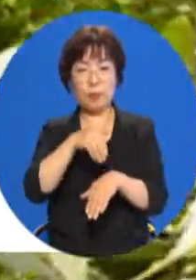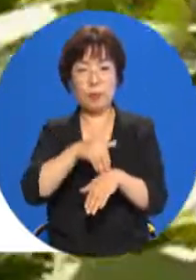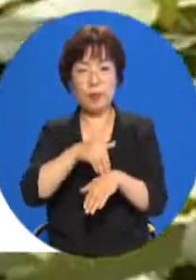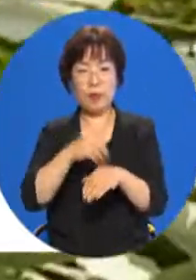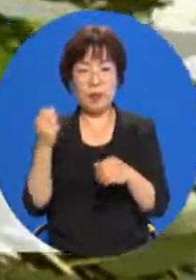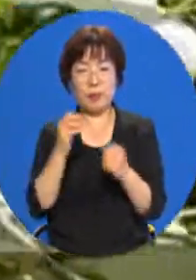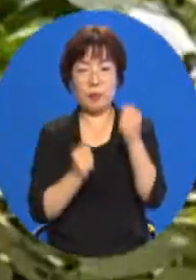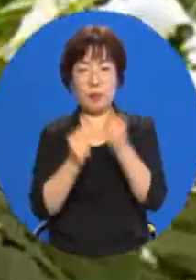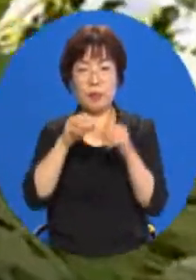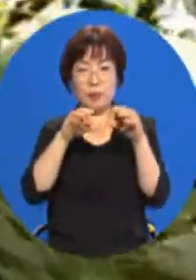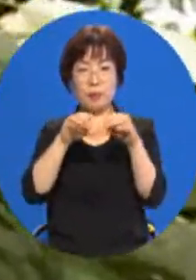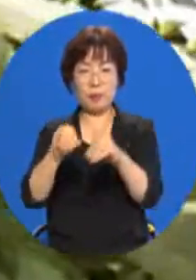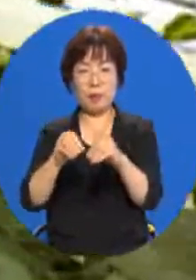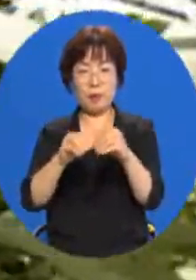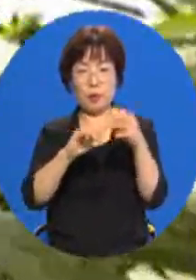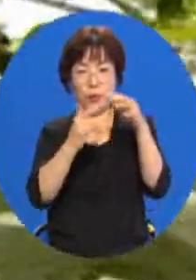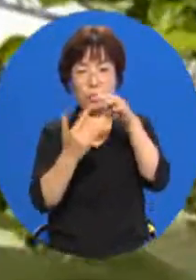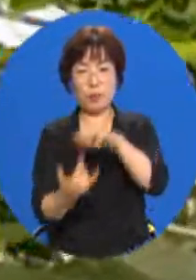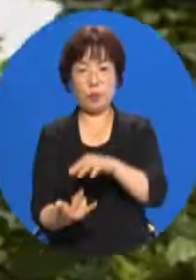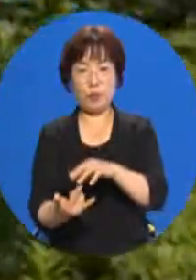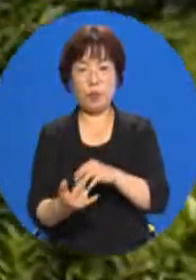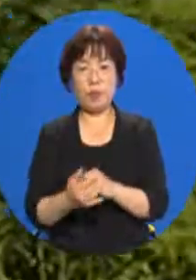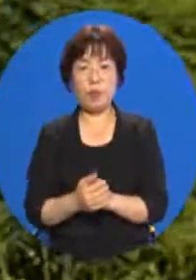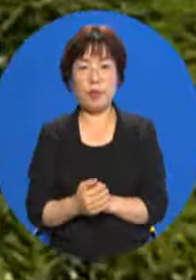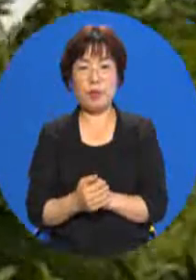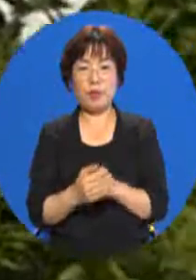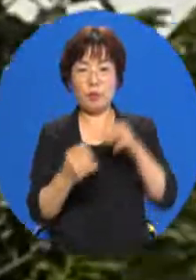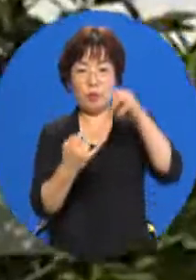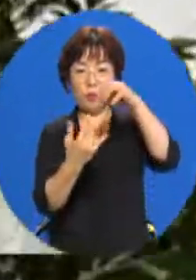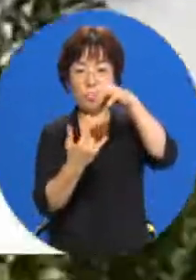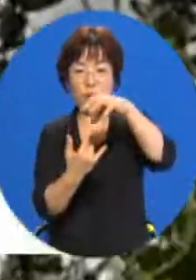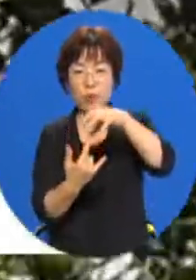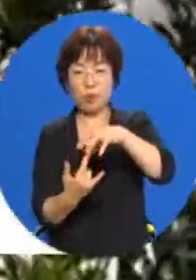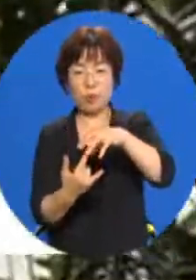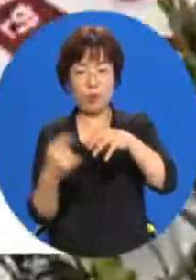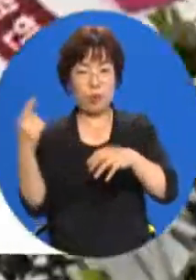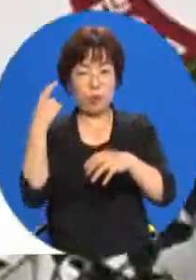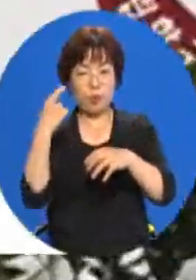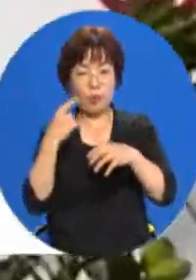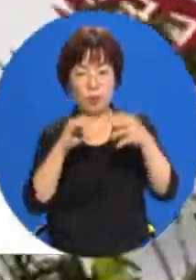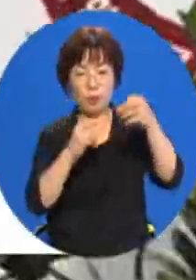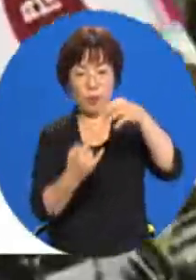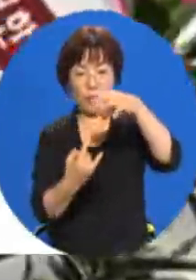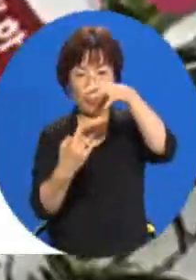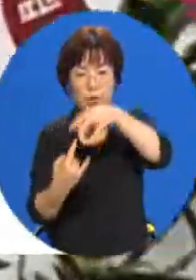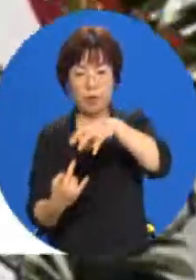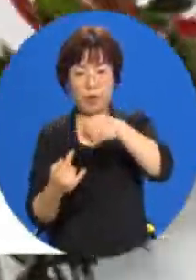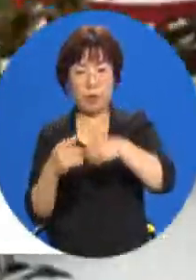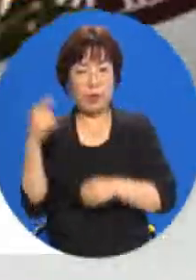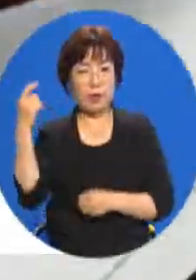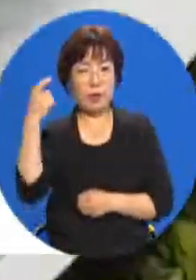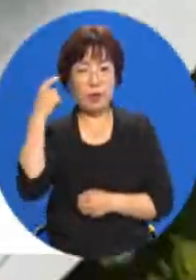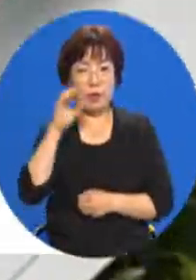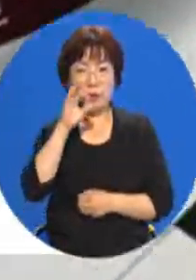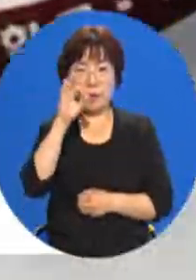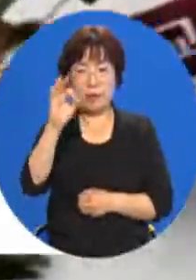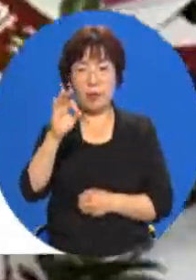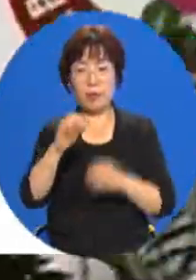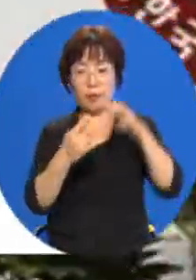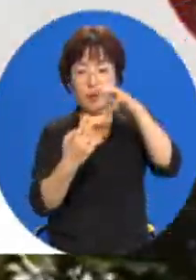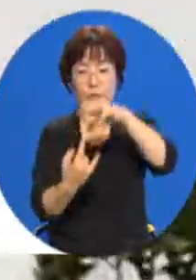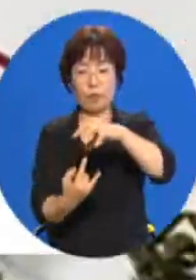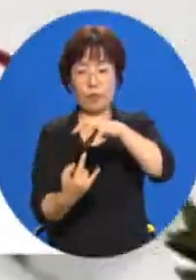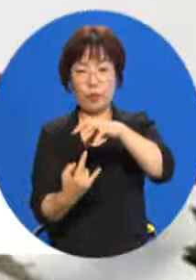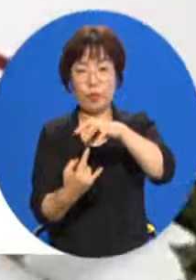갑자기 엔진이 멈추면서 추락했습니다. 낙하산 쏘아올리는 소리 빙빙 하고 그 듣고 그 소리 듣고